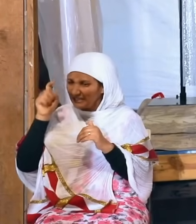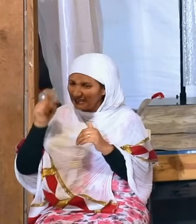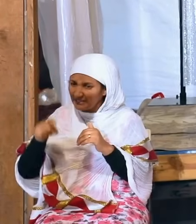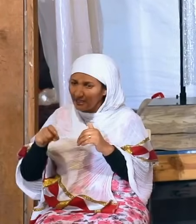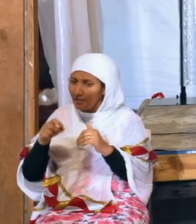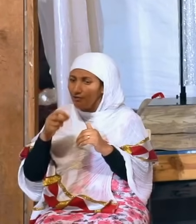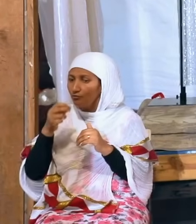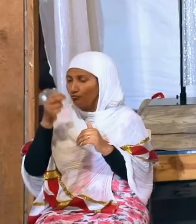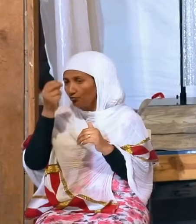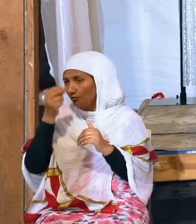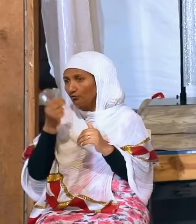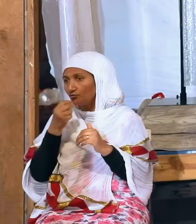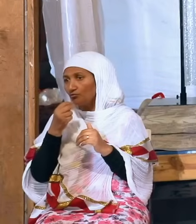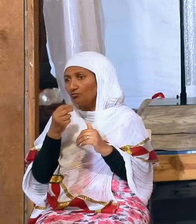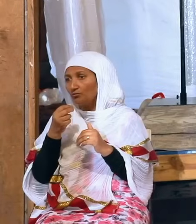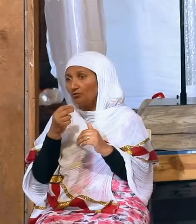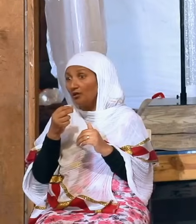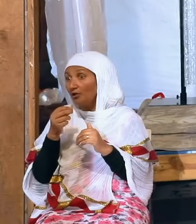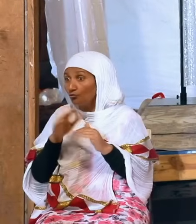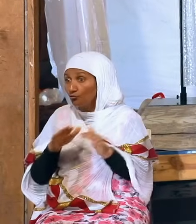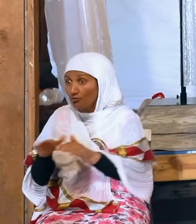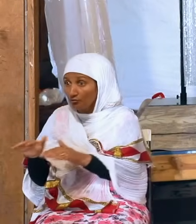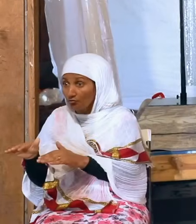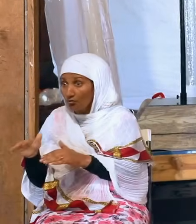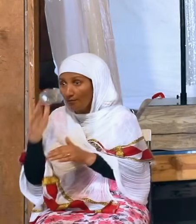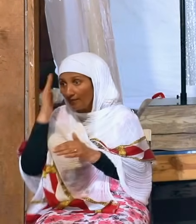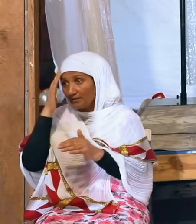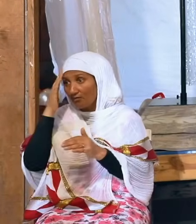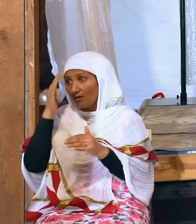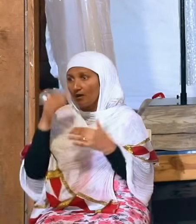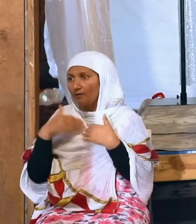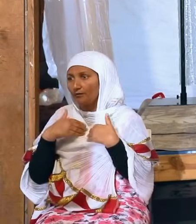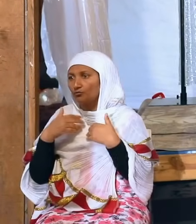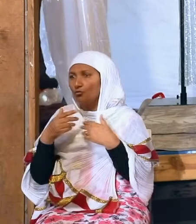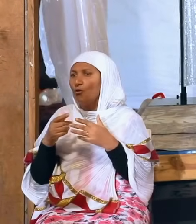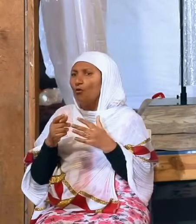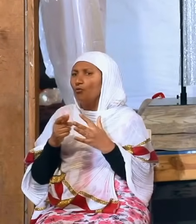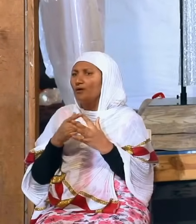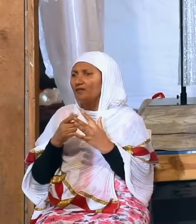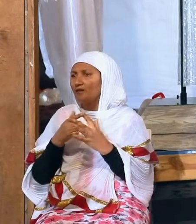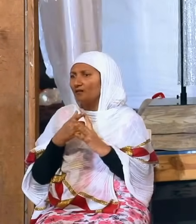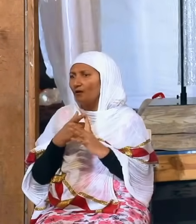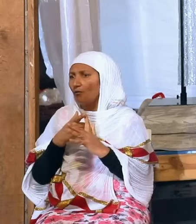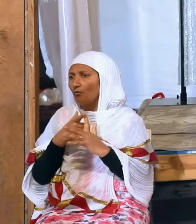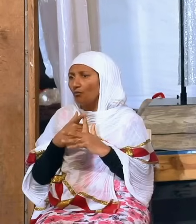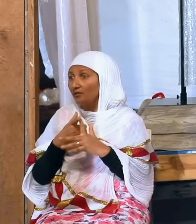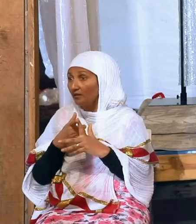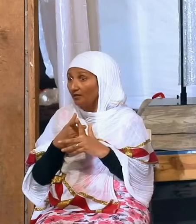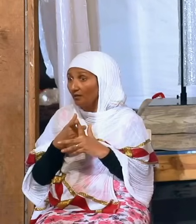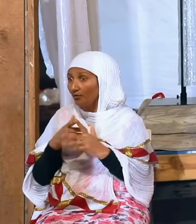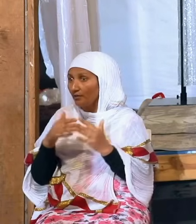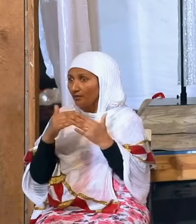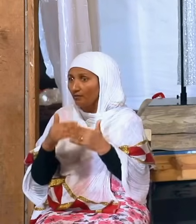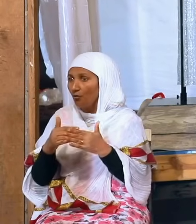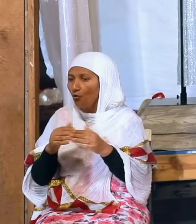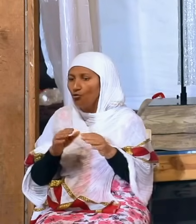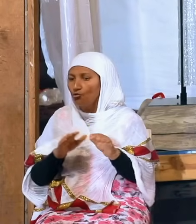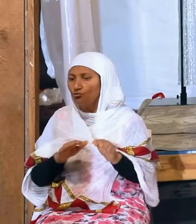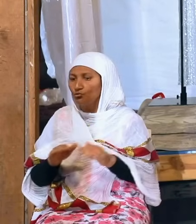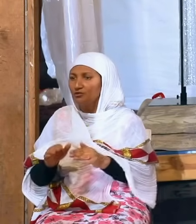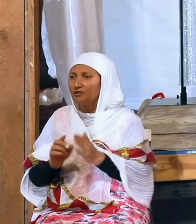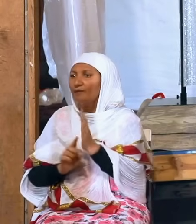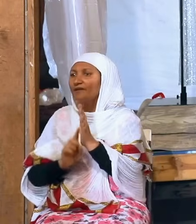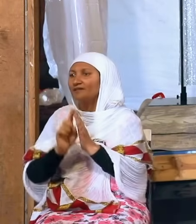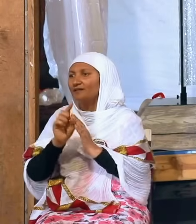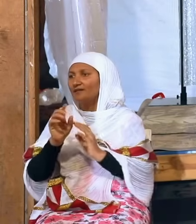ልጆቻችን በተገቢው ሁኔታ የማሳደግ ግዴታ አለብን ሁለተኛው ለኔ የቀረበው ጥያቄ ልጆቹን ከማሳደግ ጋር የተገናኘ ነው